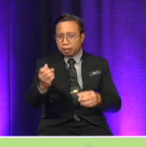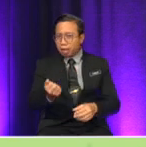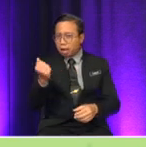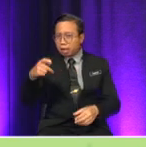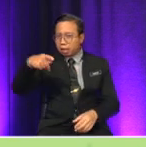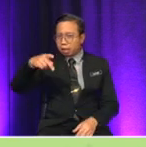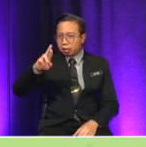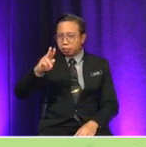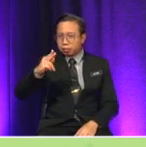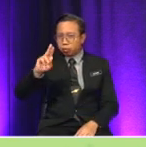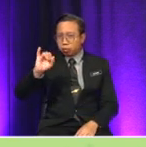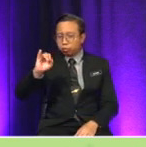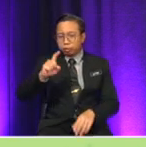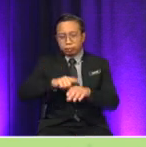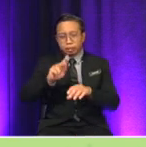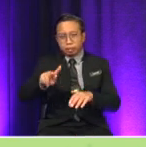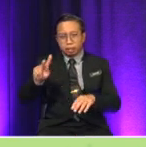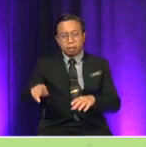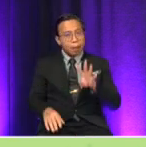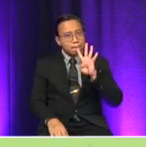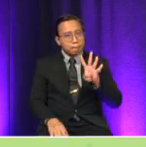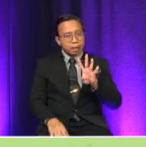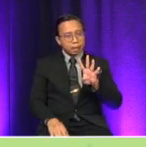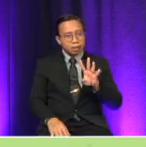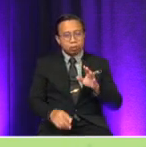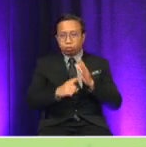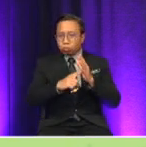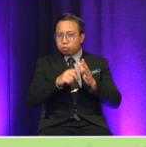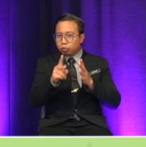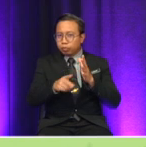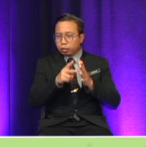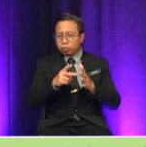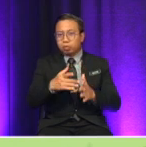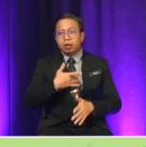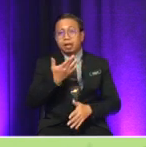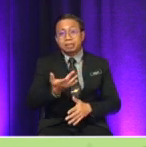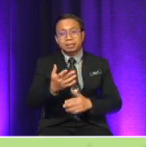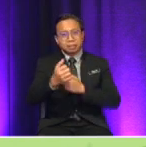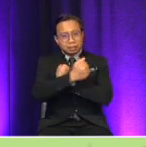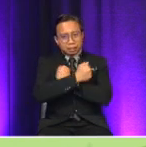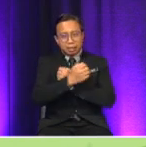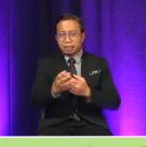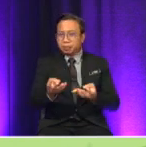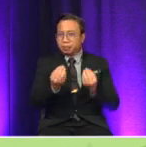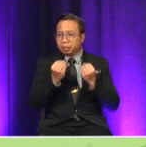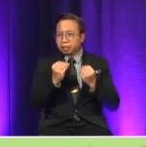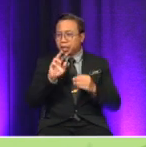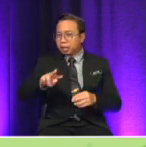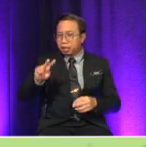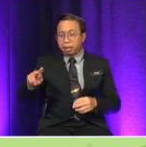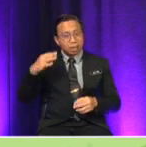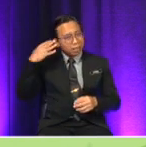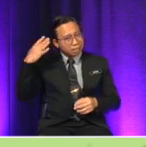kepada kanak-kanak. Yang keempat, memasang video lagu Rasa Sayang dan meminta kanak-kanak mendengar